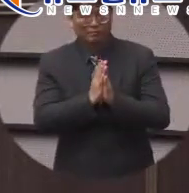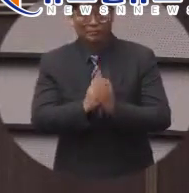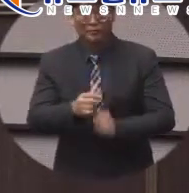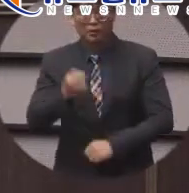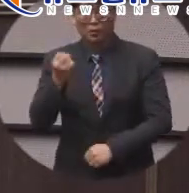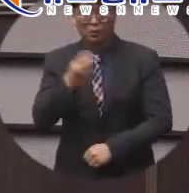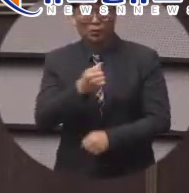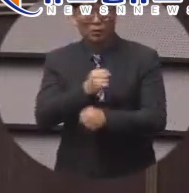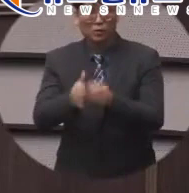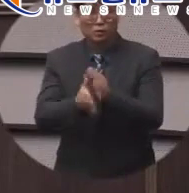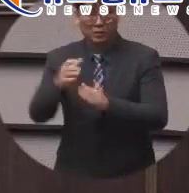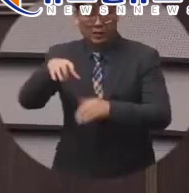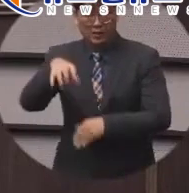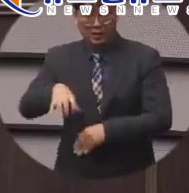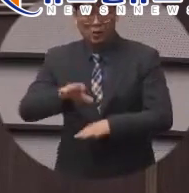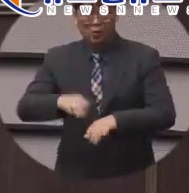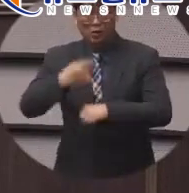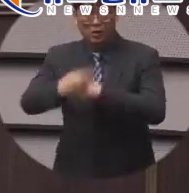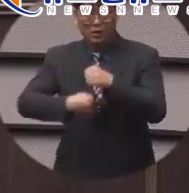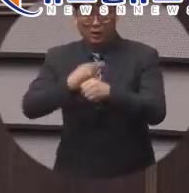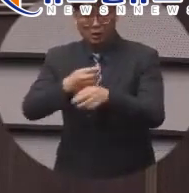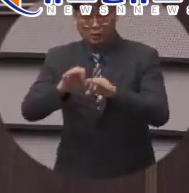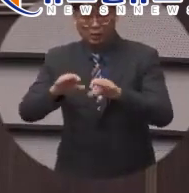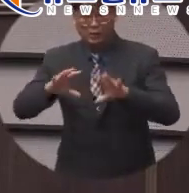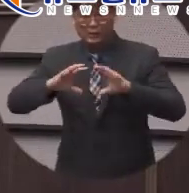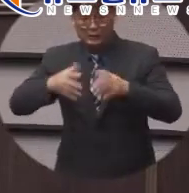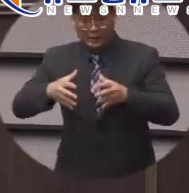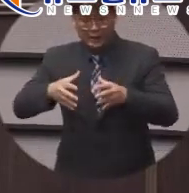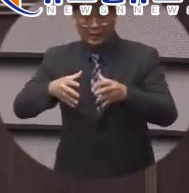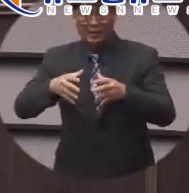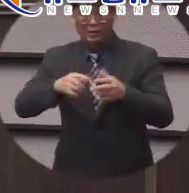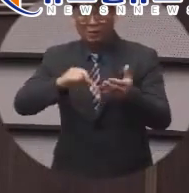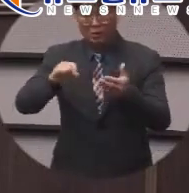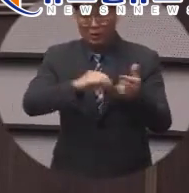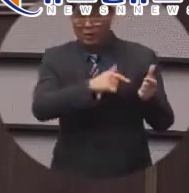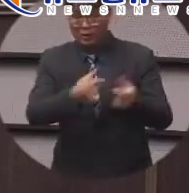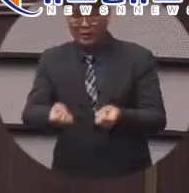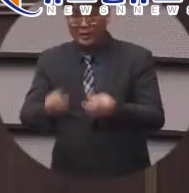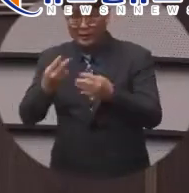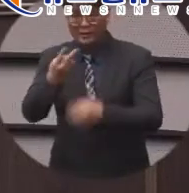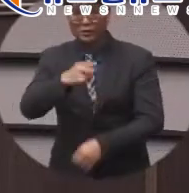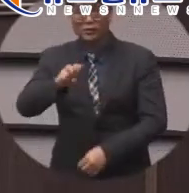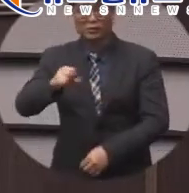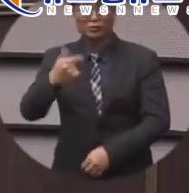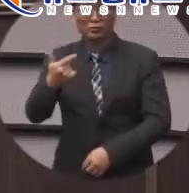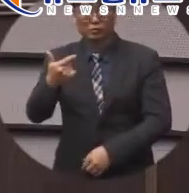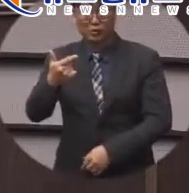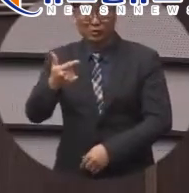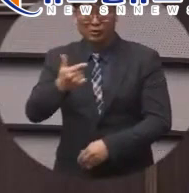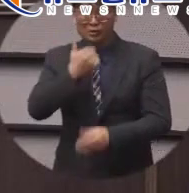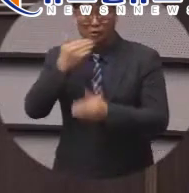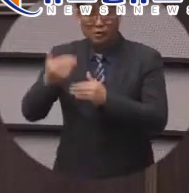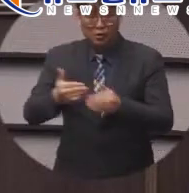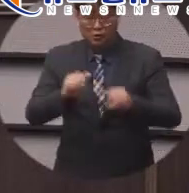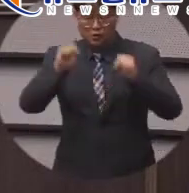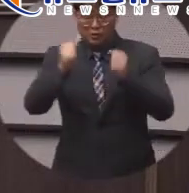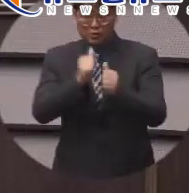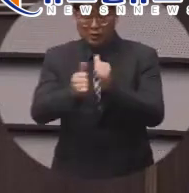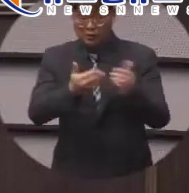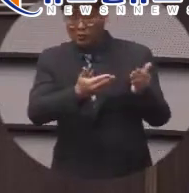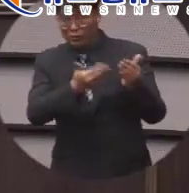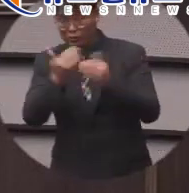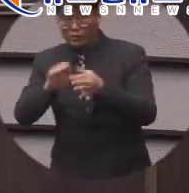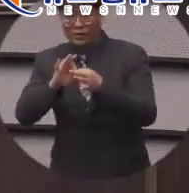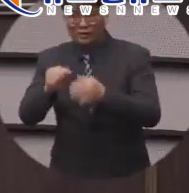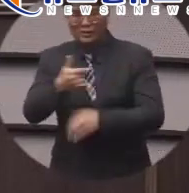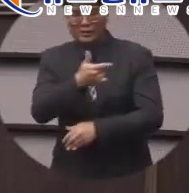또한 광주시에서는 금년도에 세계관악컨퍼런스와 2026년 도민체전 유치 등 굵직한